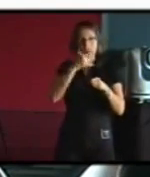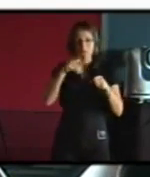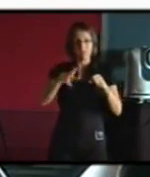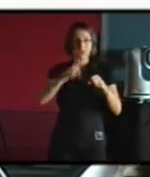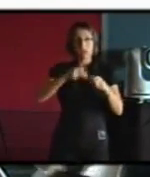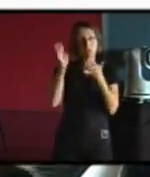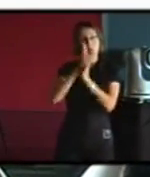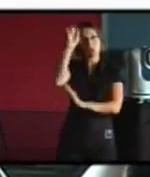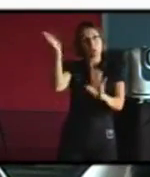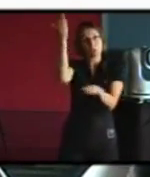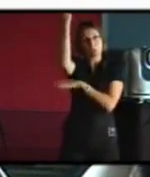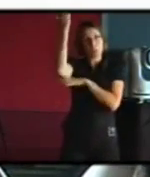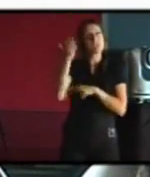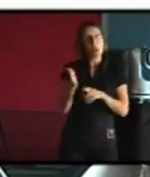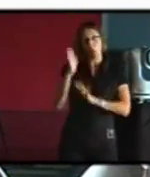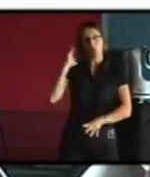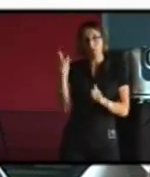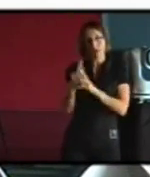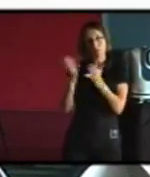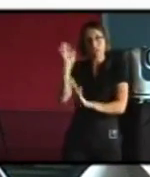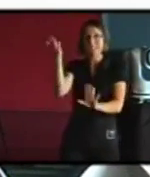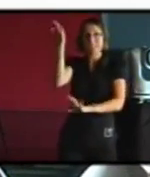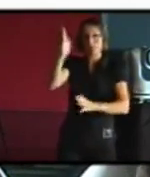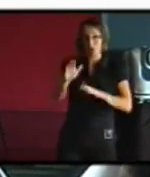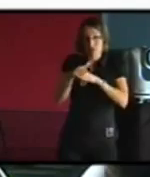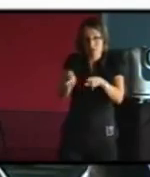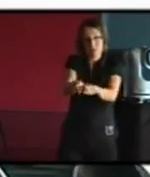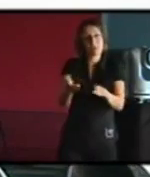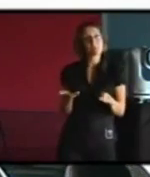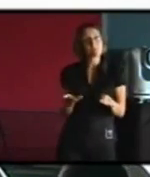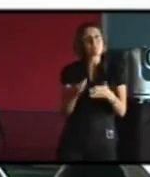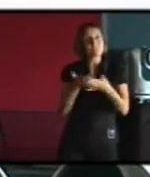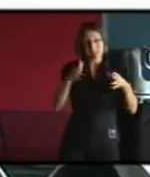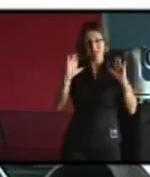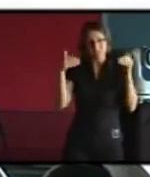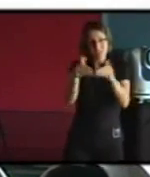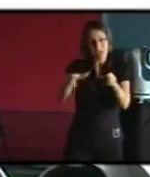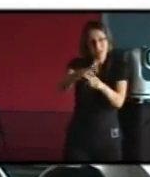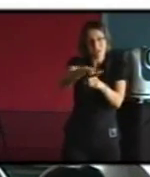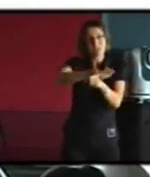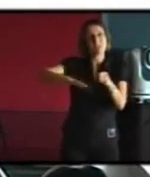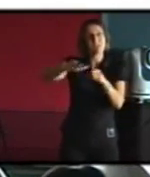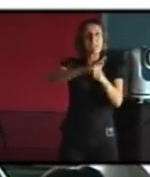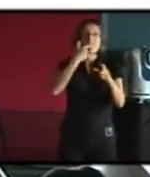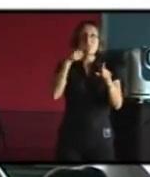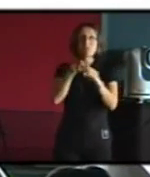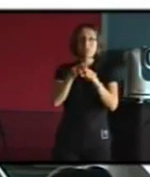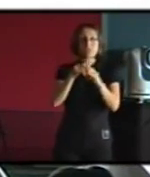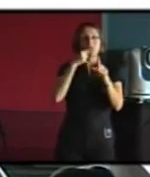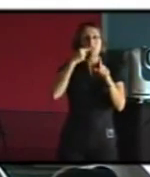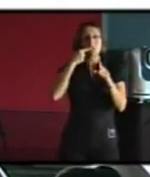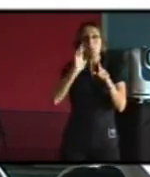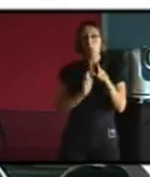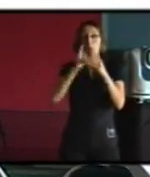grand projet, qui à l'époque était un grand projet. Et on travaille donc sur cette zone juste au sud, enfin là, en partie basse